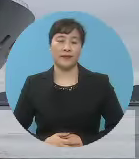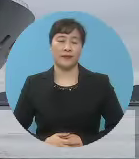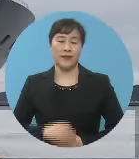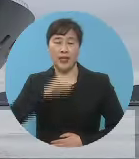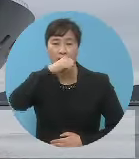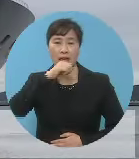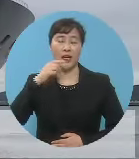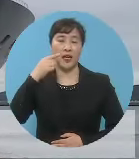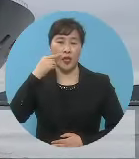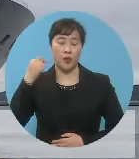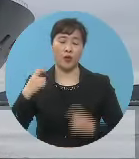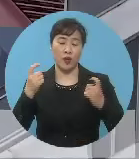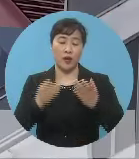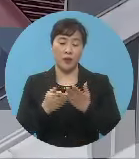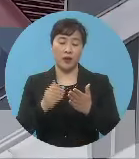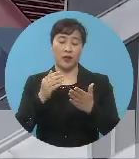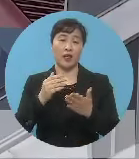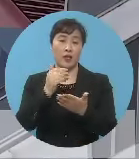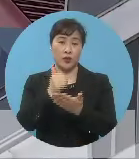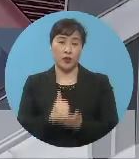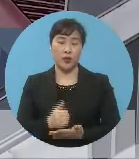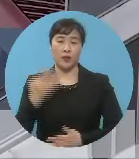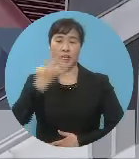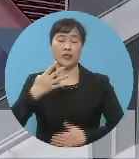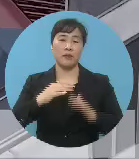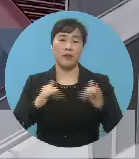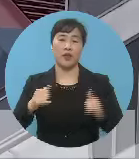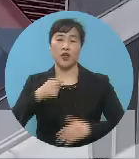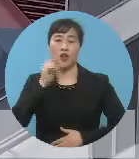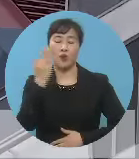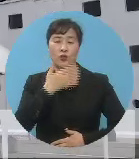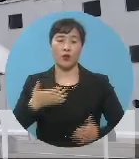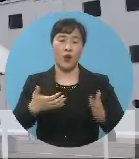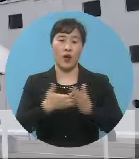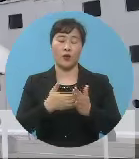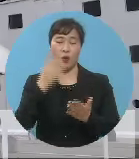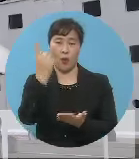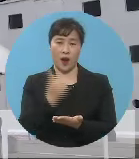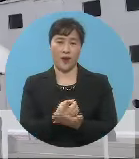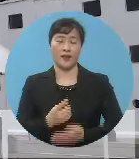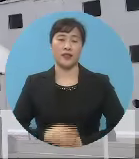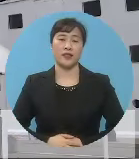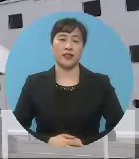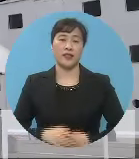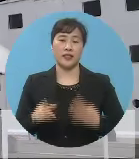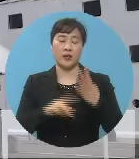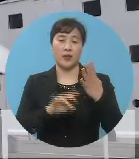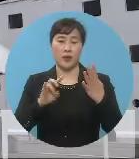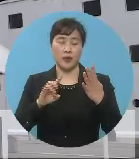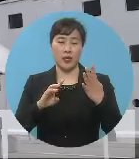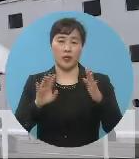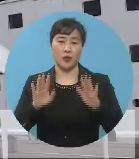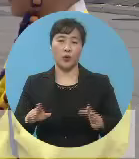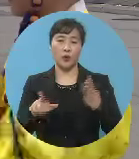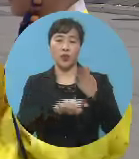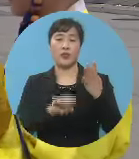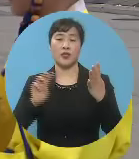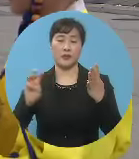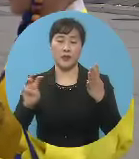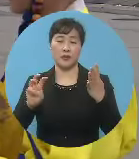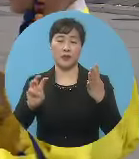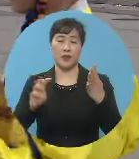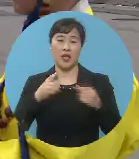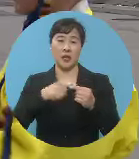타이완과 일본의 유람선 관광객 4천여 명이 여수항으로 들어옵니다. 지난 24일에 이어 오는 30일